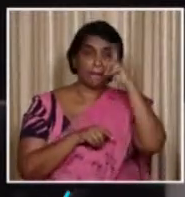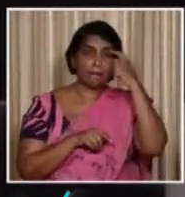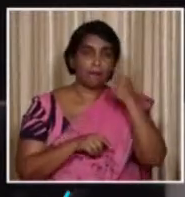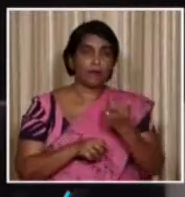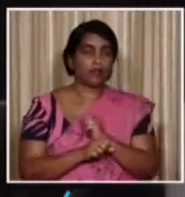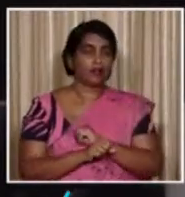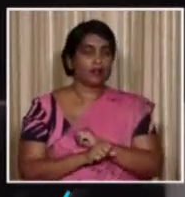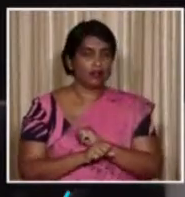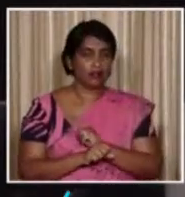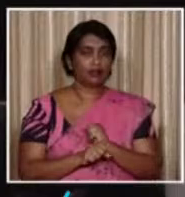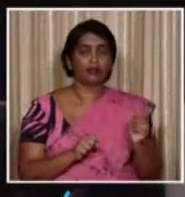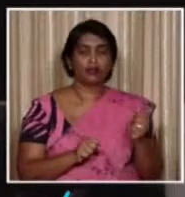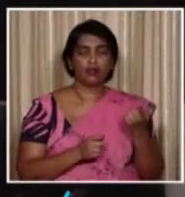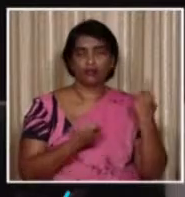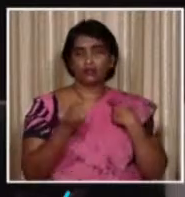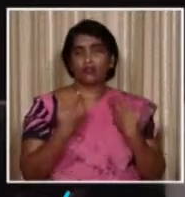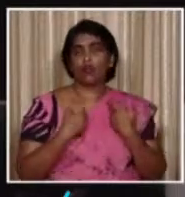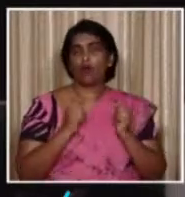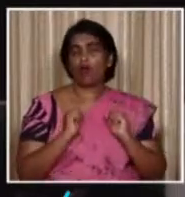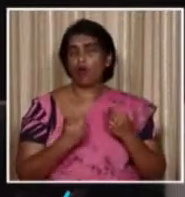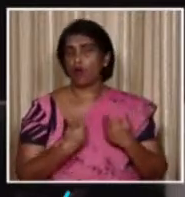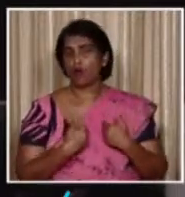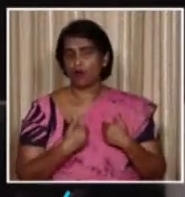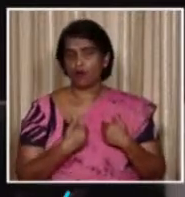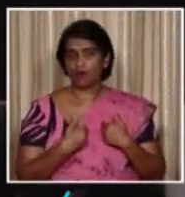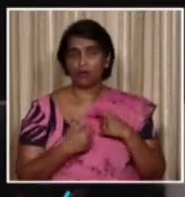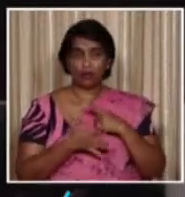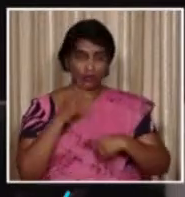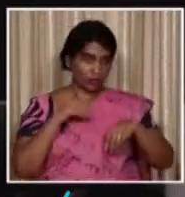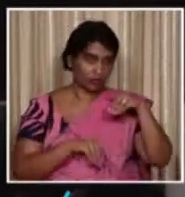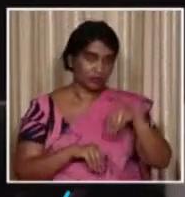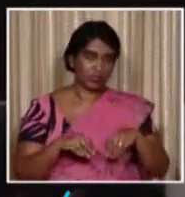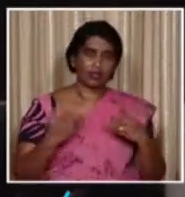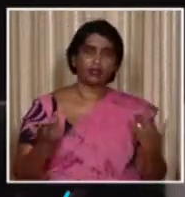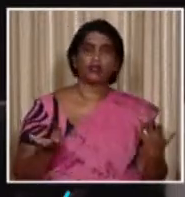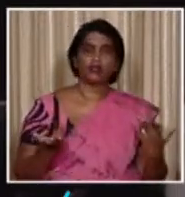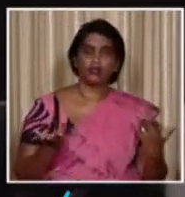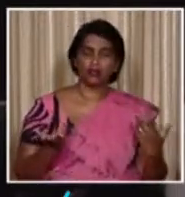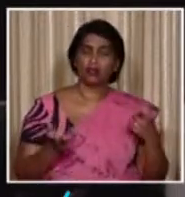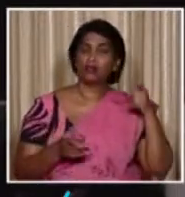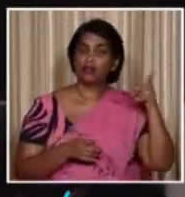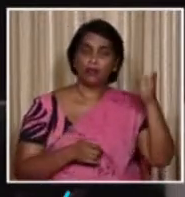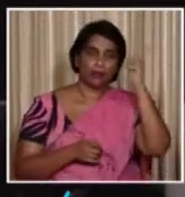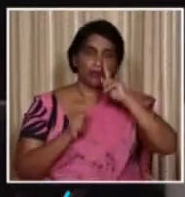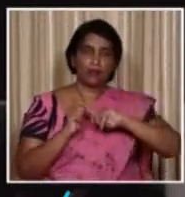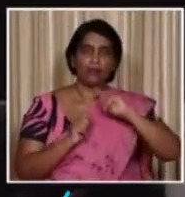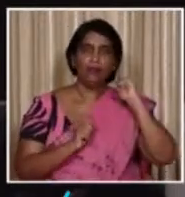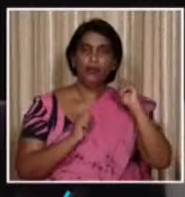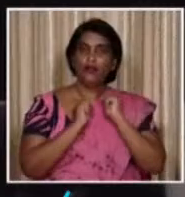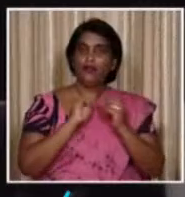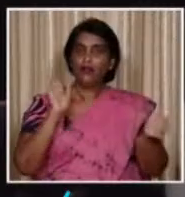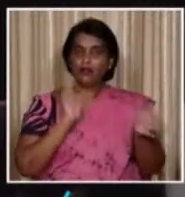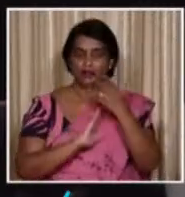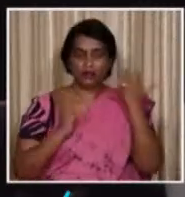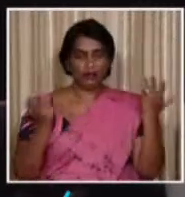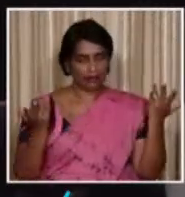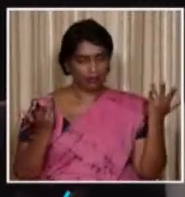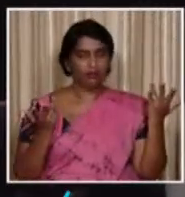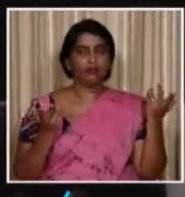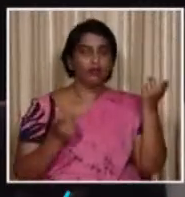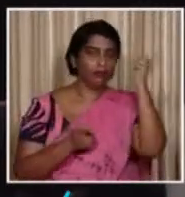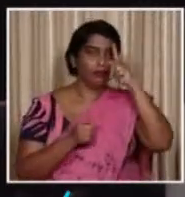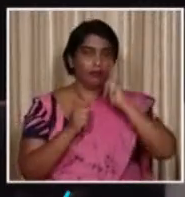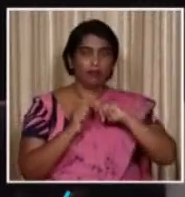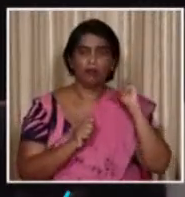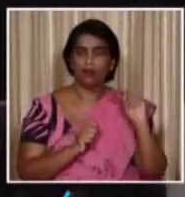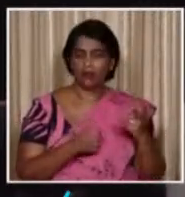දැන් ඒ අය අපෙන් ආනවා මොකද දැන් කරන්නේ ඔබතුමාලා ඡන්දේ තියන්නෙත් නැහැ ඒ මිනිසුන්ට පඩි වැඩ කරන්න යන්න දෙන්නෙත් නැහැ පඩි